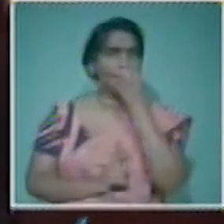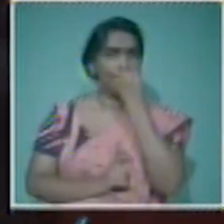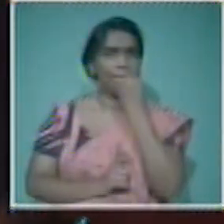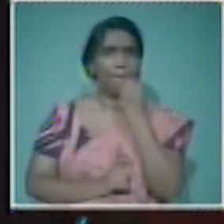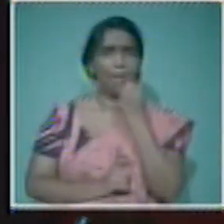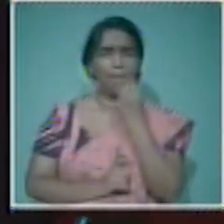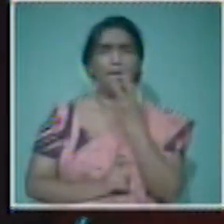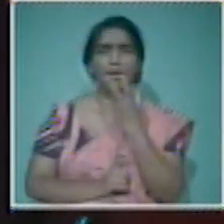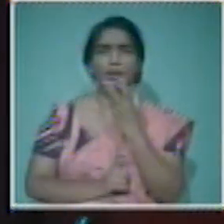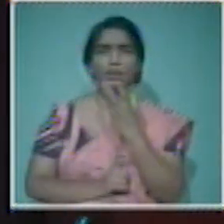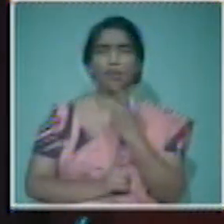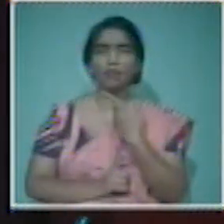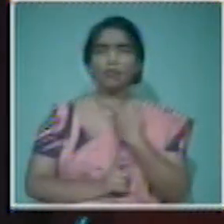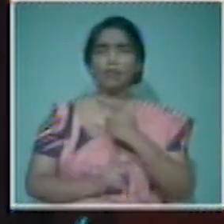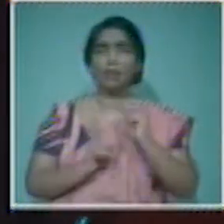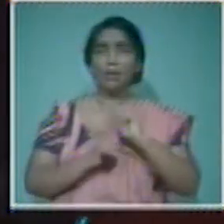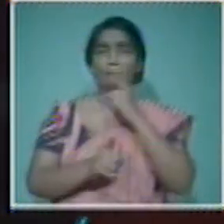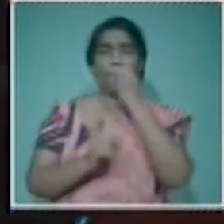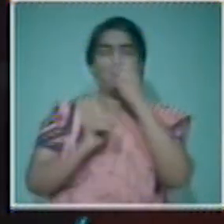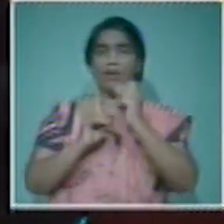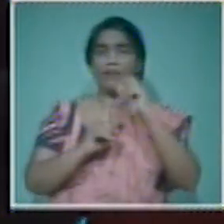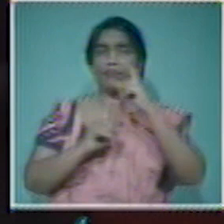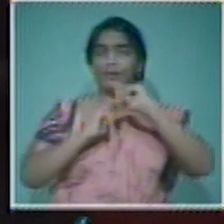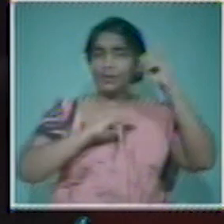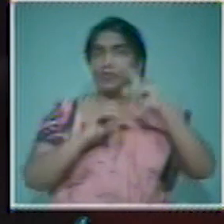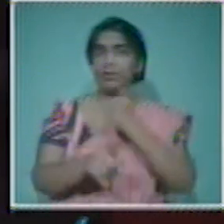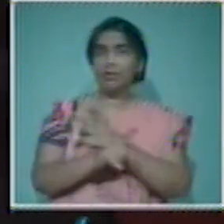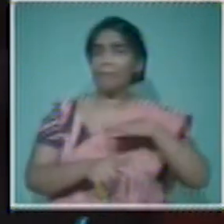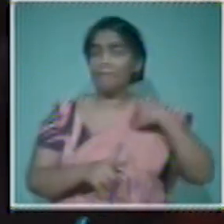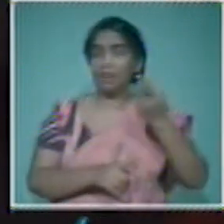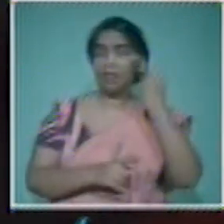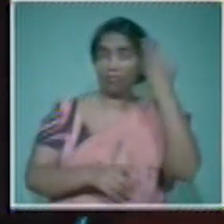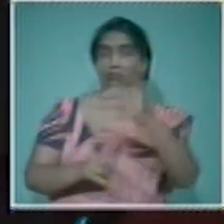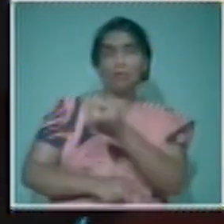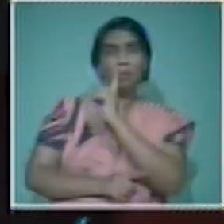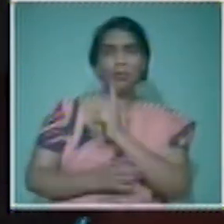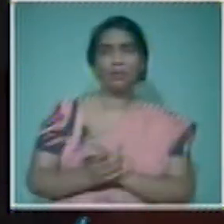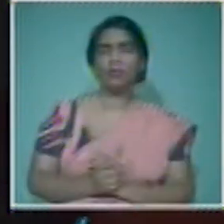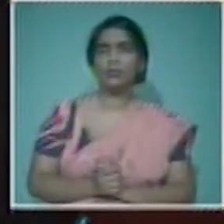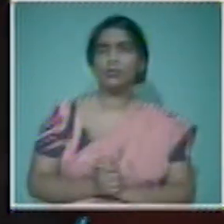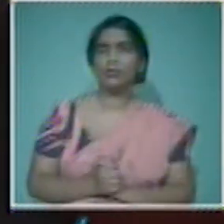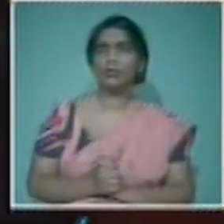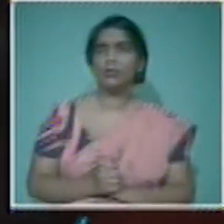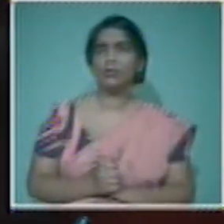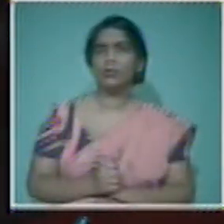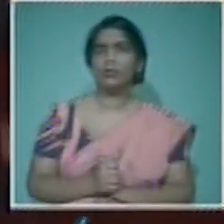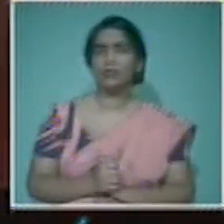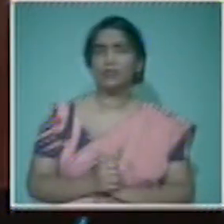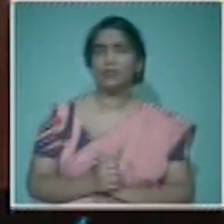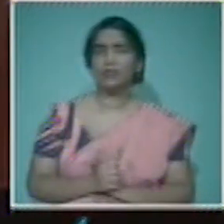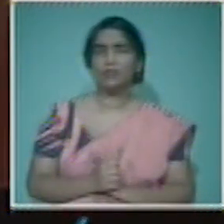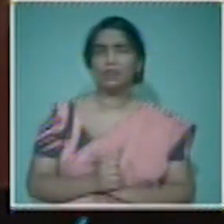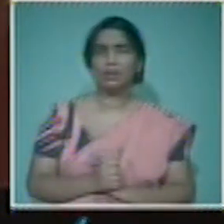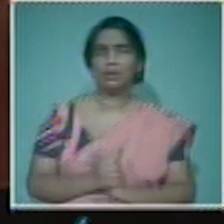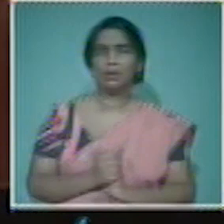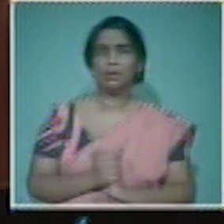bidya marra tarjana na, bidya itu buat dia. Mekua me, betul malam me, ada kau tahu ni. Paksaan aja tu mau, betul mau dengan.